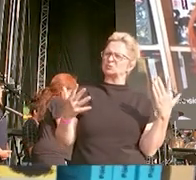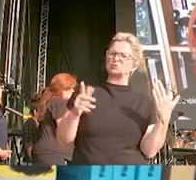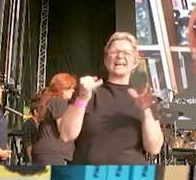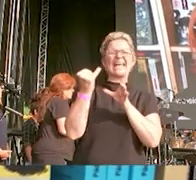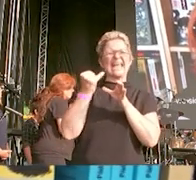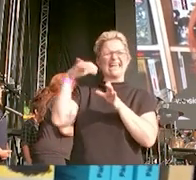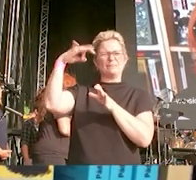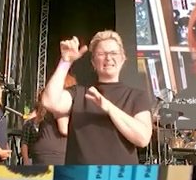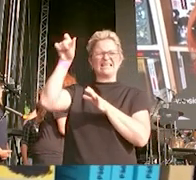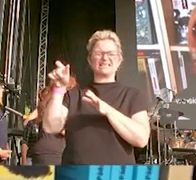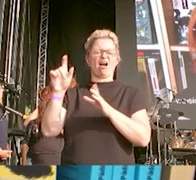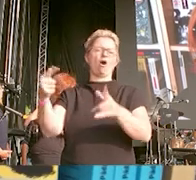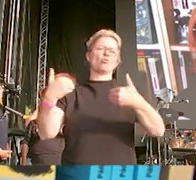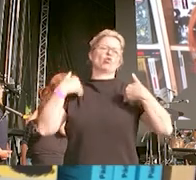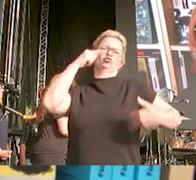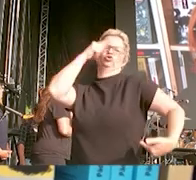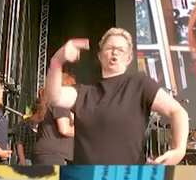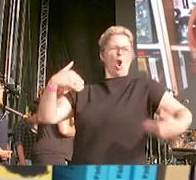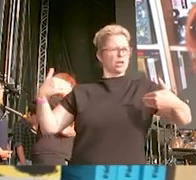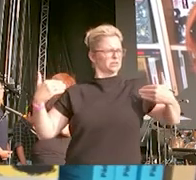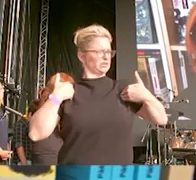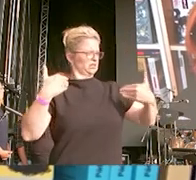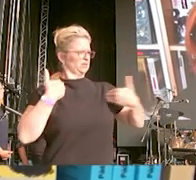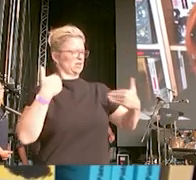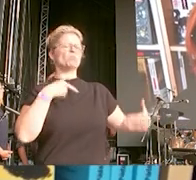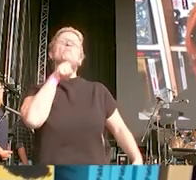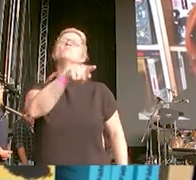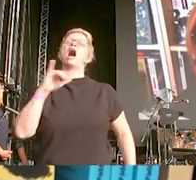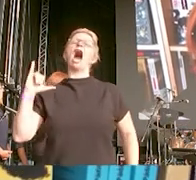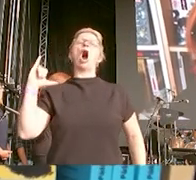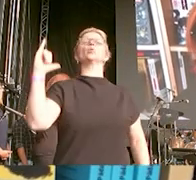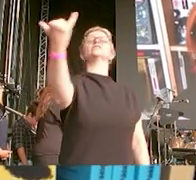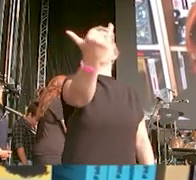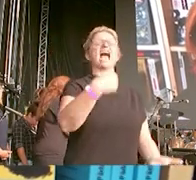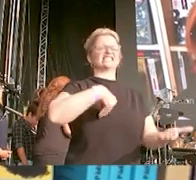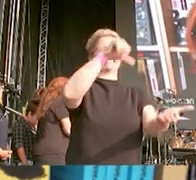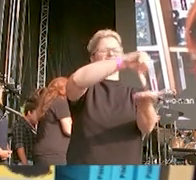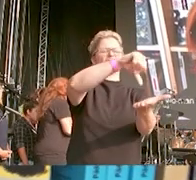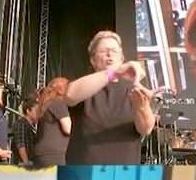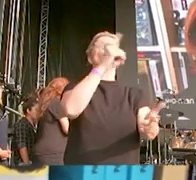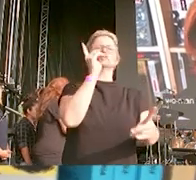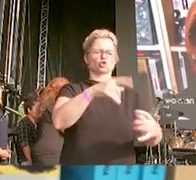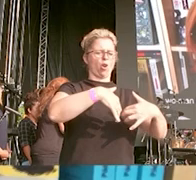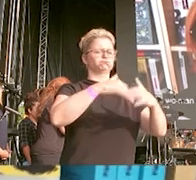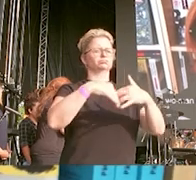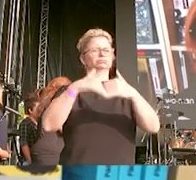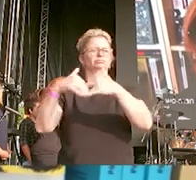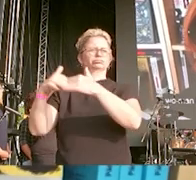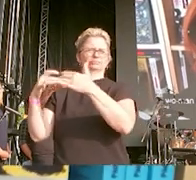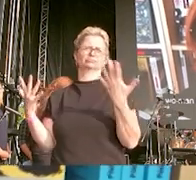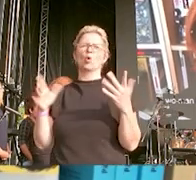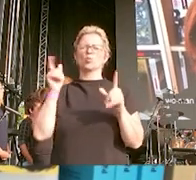Innenminister damit gebrüstet hat, dass er Ausreisezentren schafft, wo man Leute eben